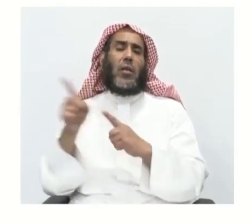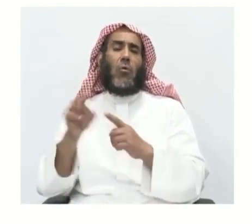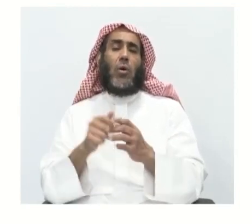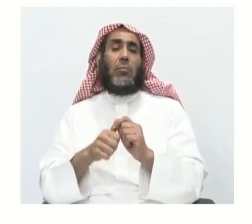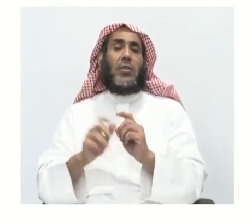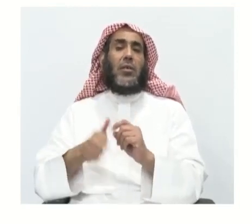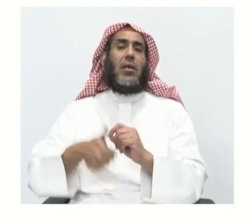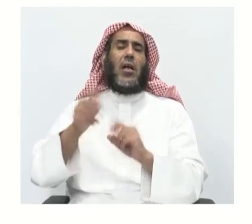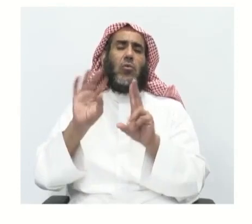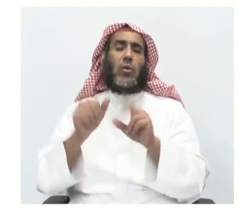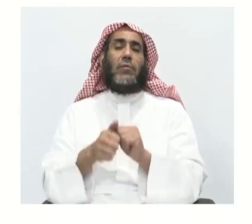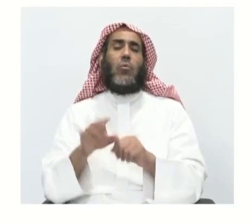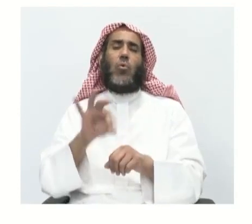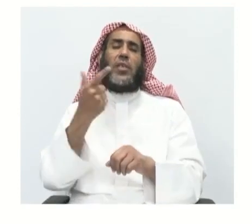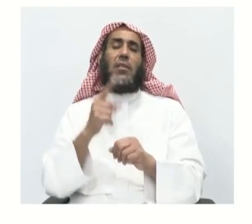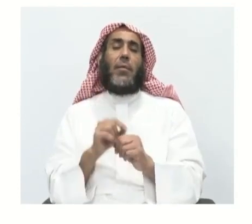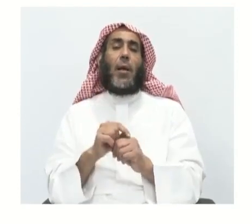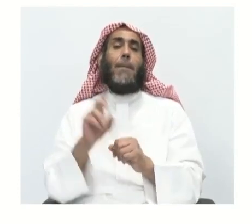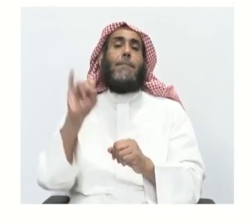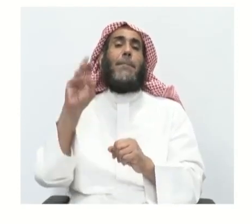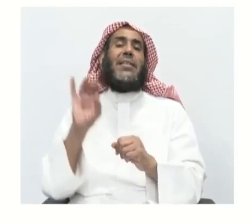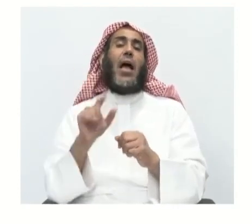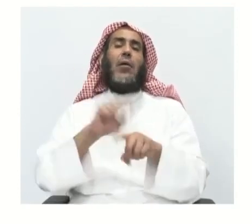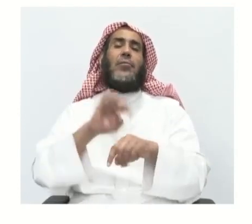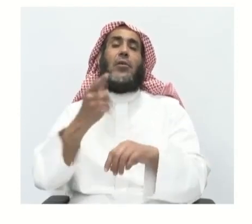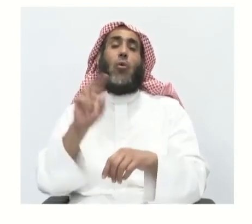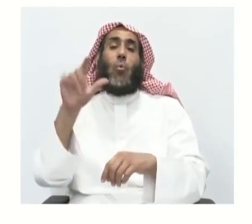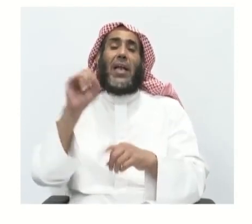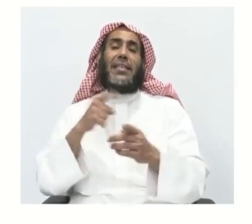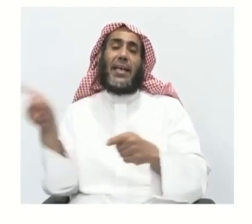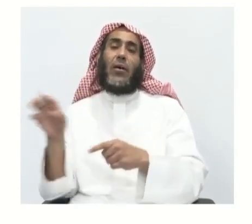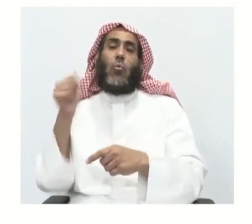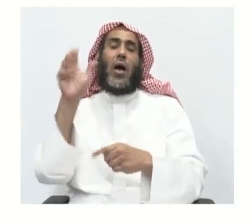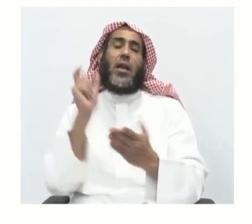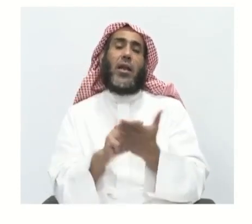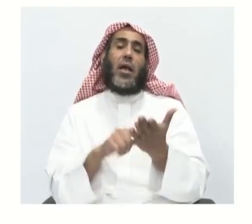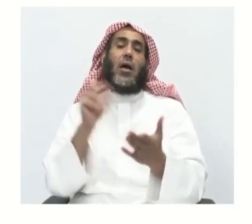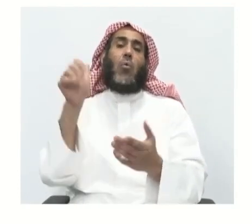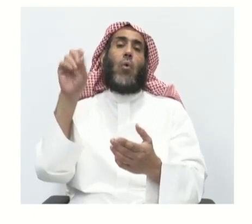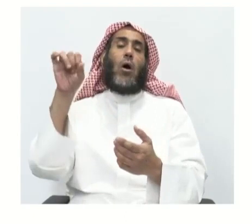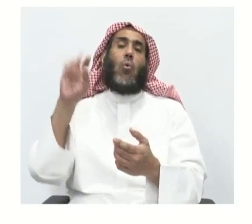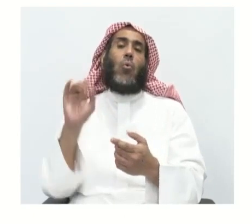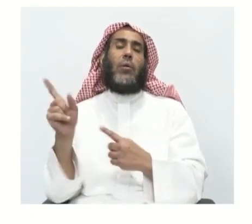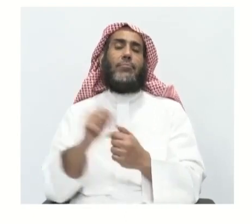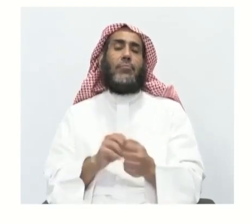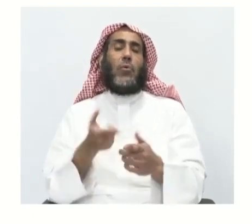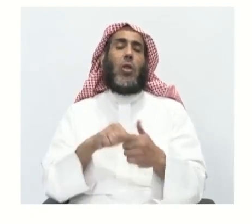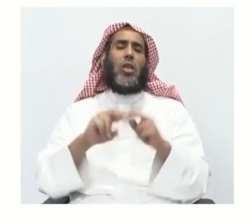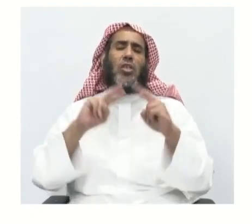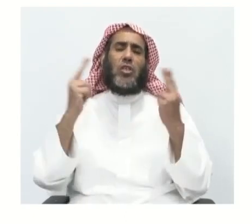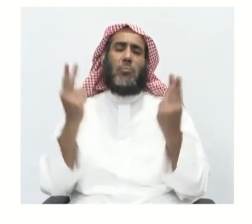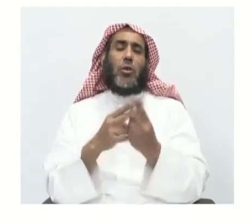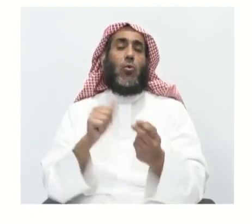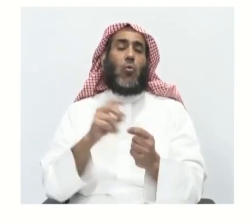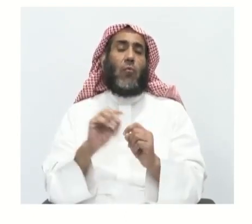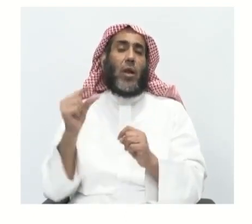اصل صوره الالف ويستثنى من ذلك متى ولد وانا والاولى ايضا جميع الحروف